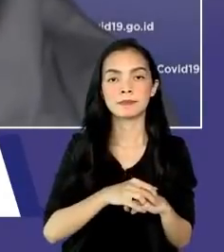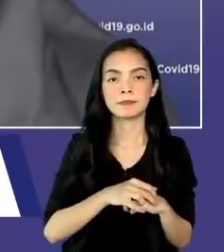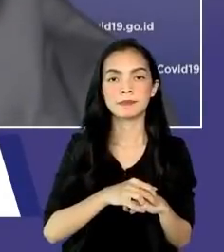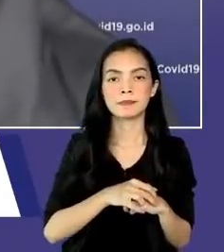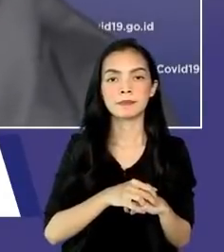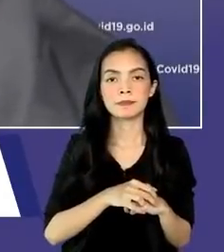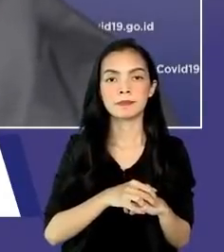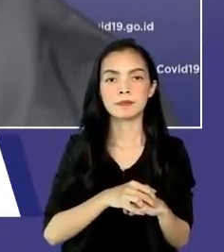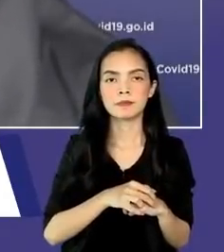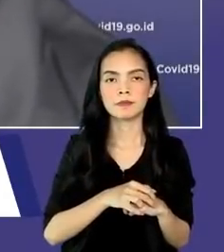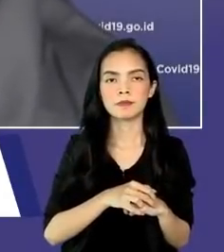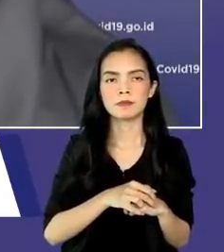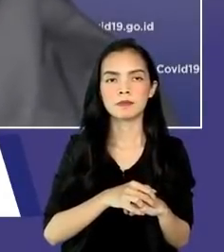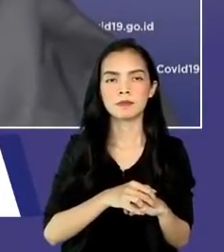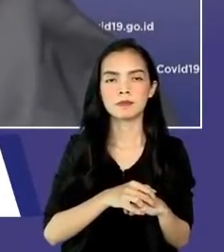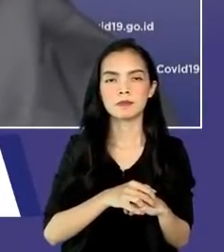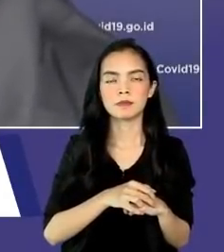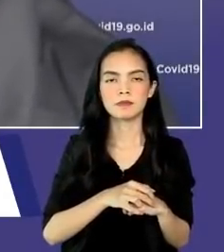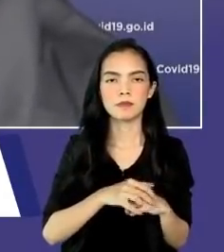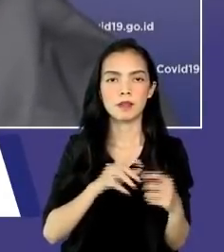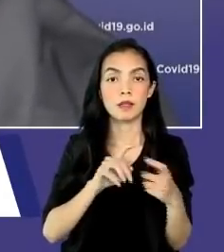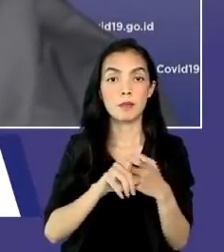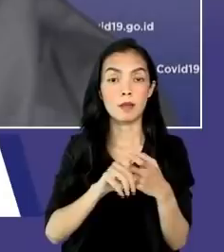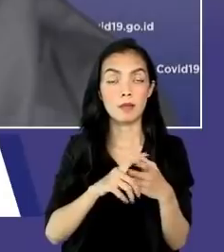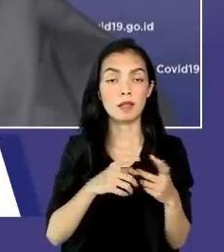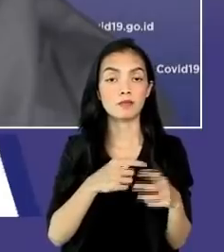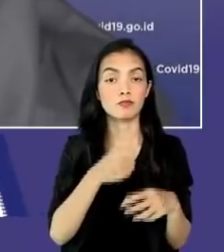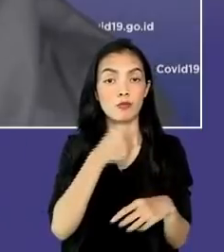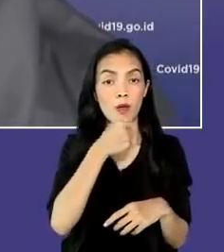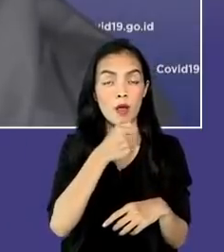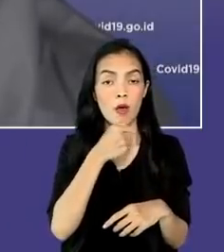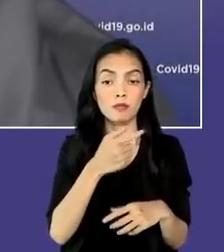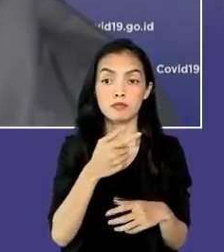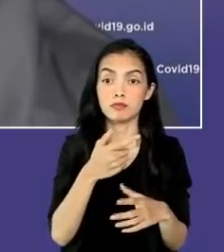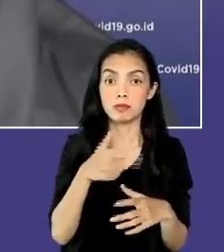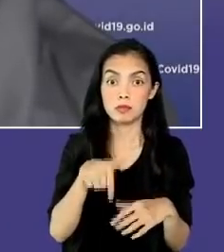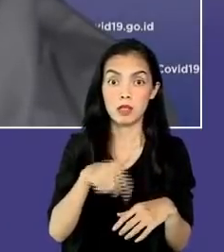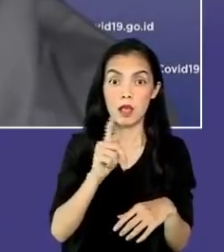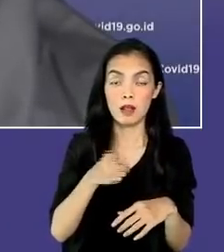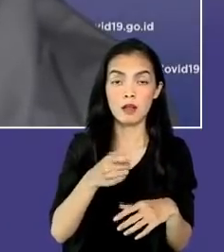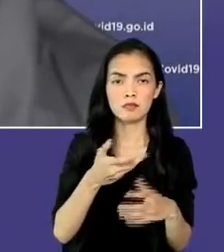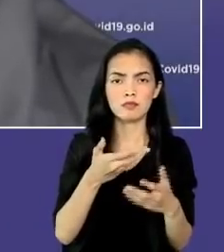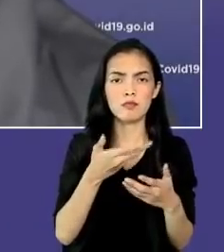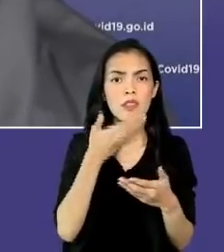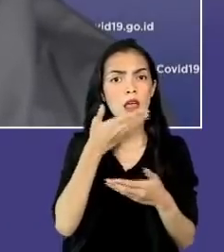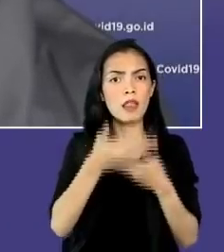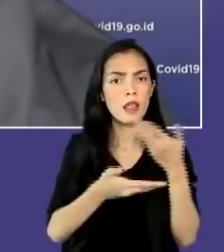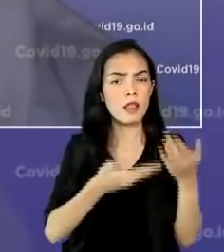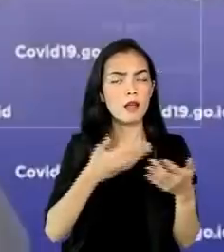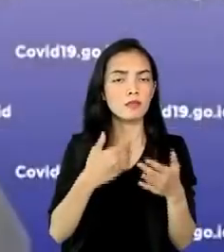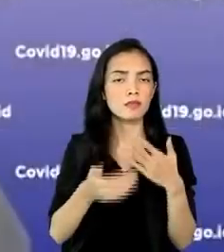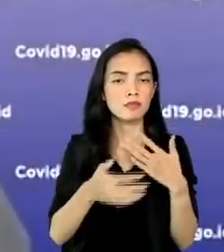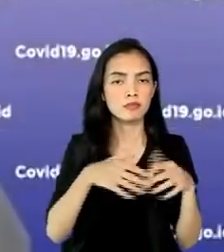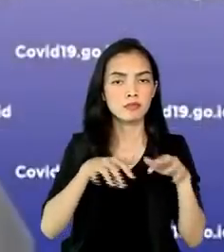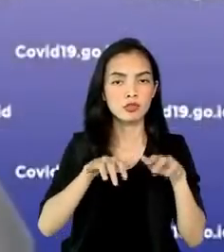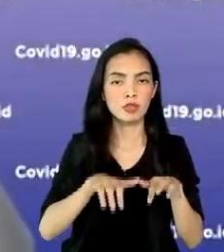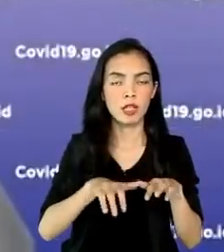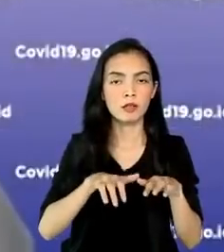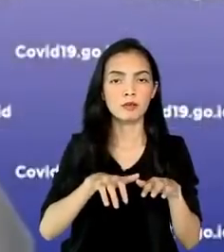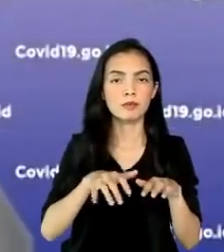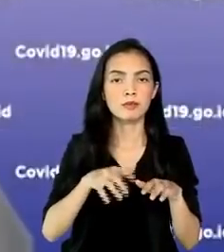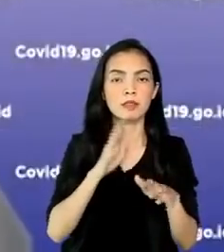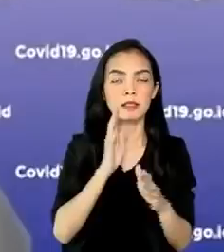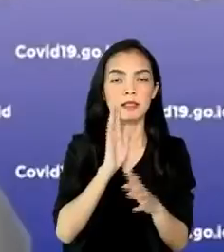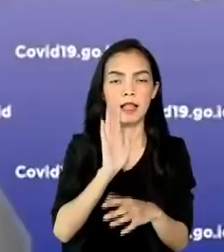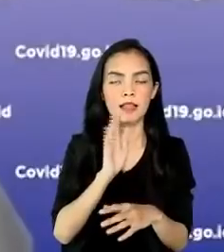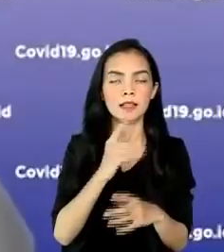selesai. Nah, buat teman-teman jurnalis yang ikut serta di acara ini, boleh kalau ada pertanyaan yang ingin disampaikan, langsung aja dituliskan di chat room, nanti